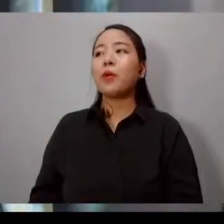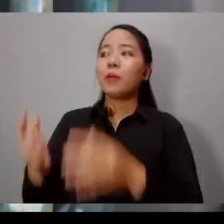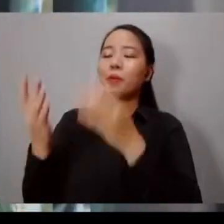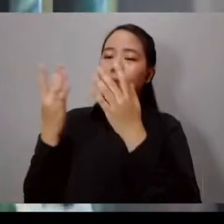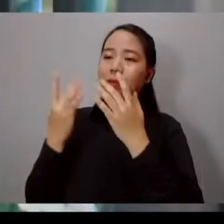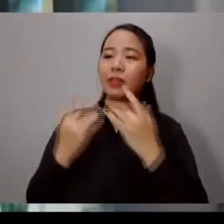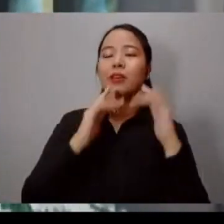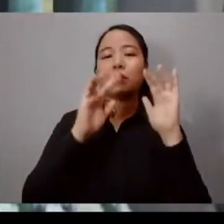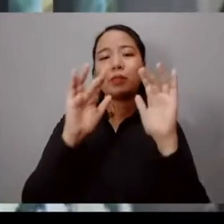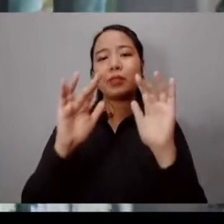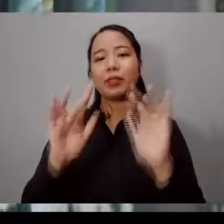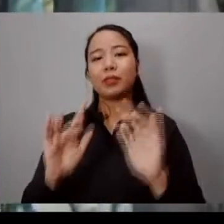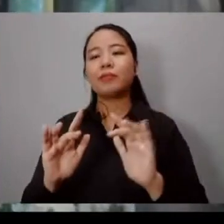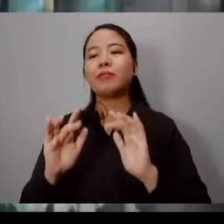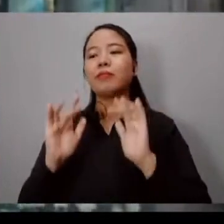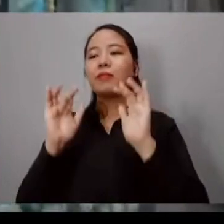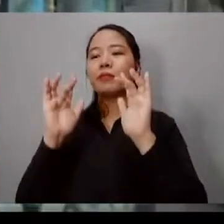Maawa ka,